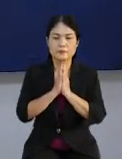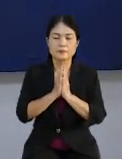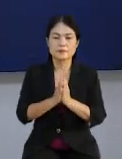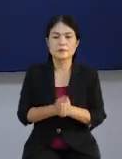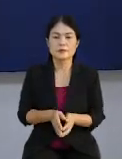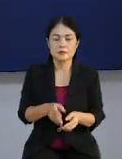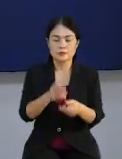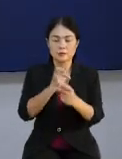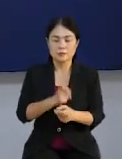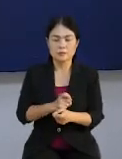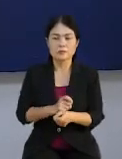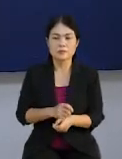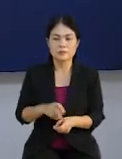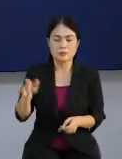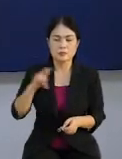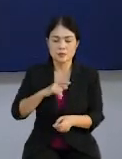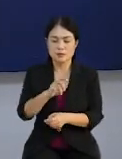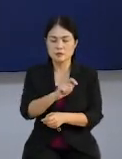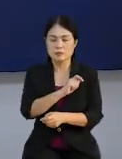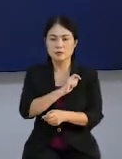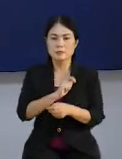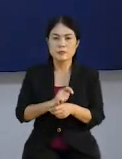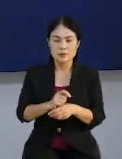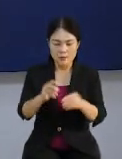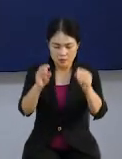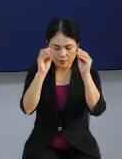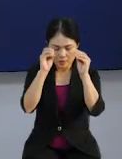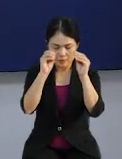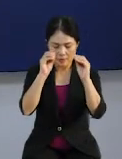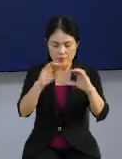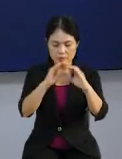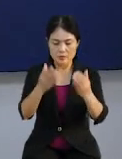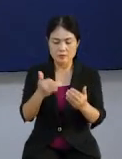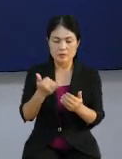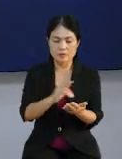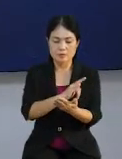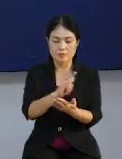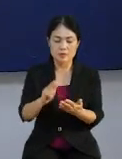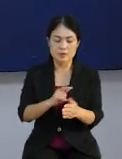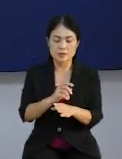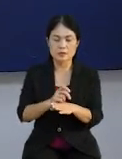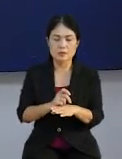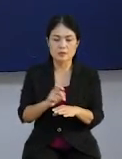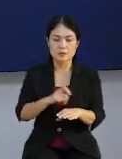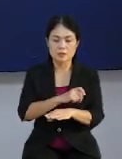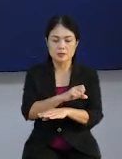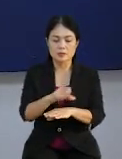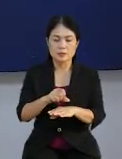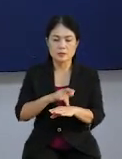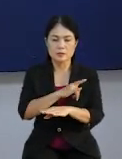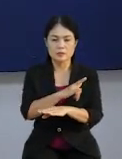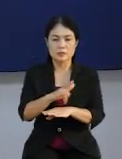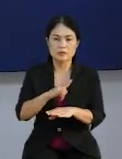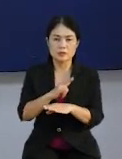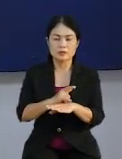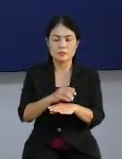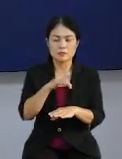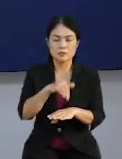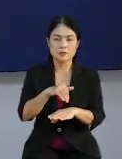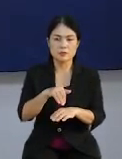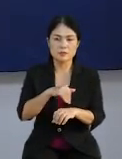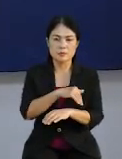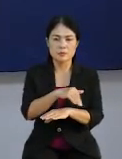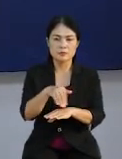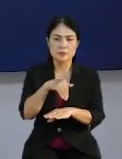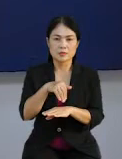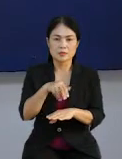Xong cổ rộp nâng chùm riêp xuống, khi nhóm bác chung môn nón đá rí, cứ chìa cổ rù bằng riêng thân ạ tì pram mối nơi xà la bạc thâm sọc xa của mình lý tụ bến, đại sát thật nơi khăn ông sọc